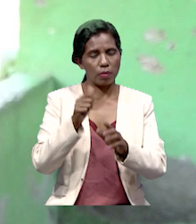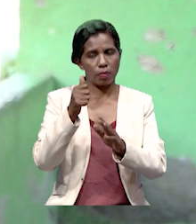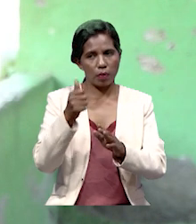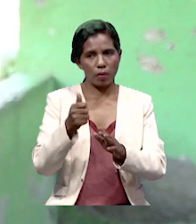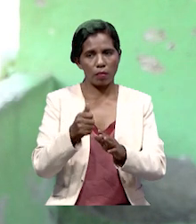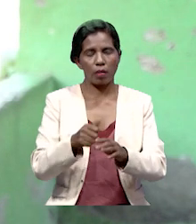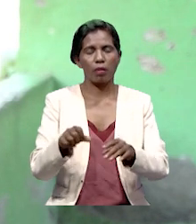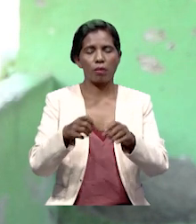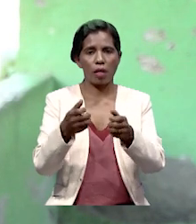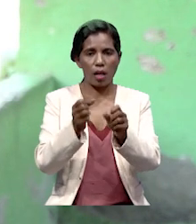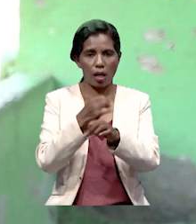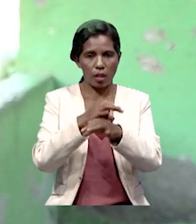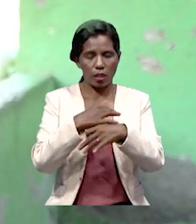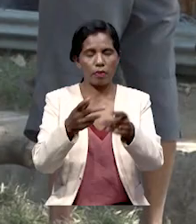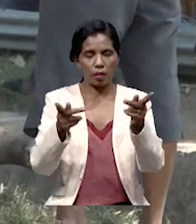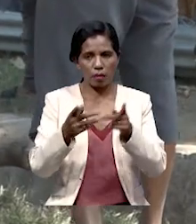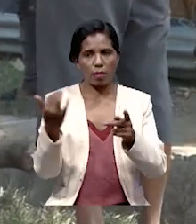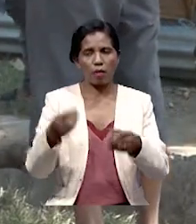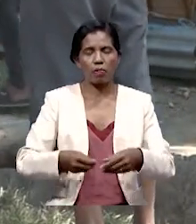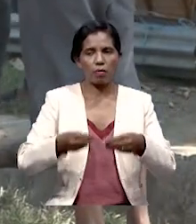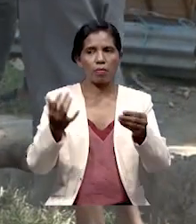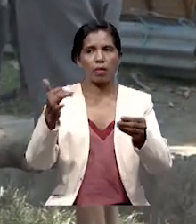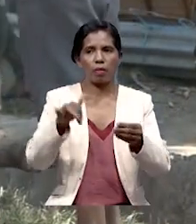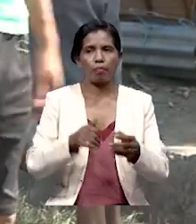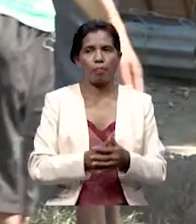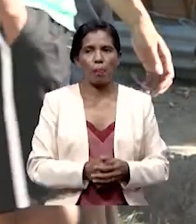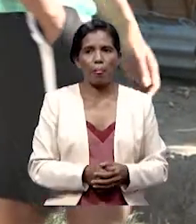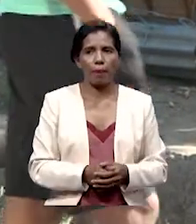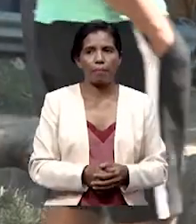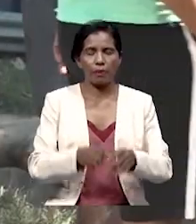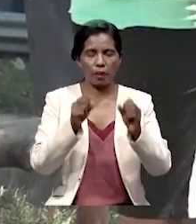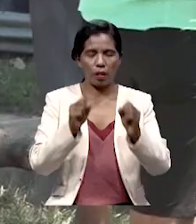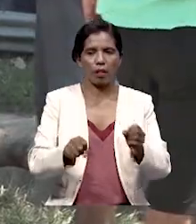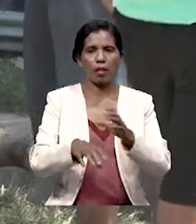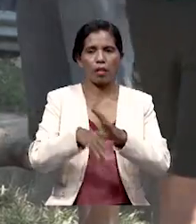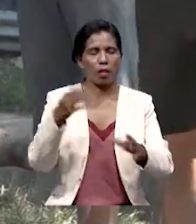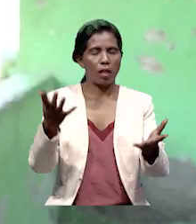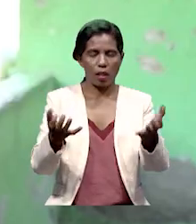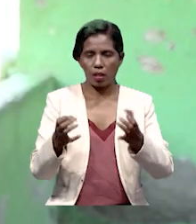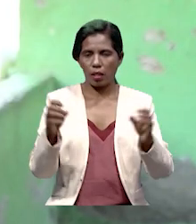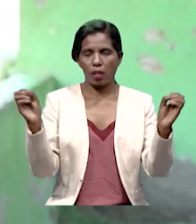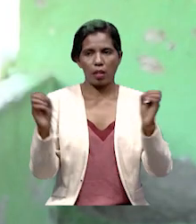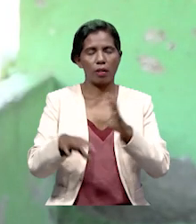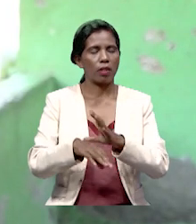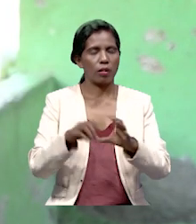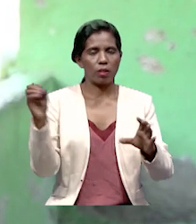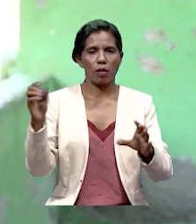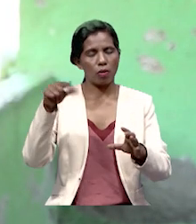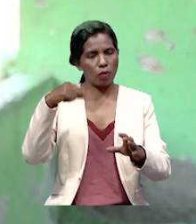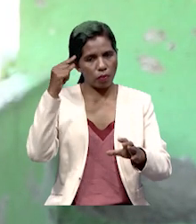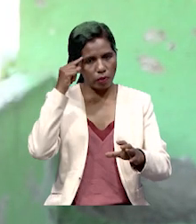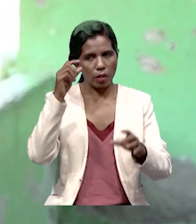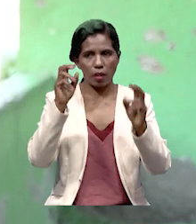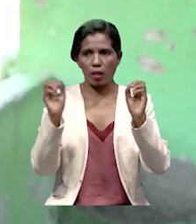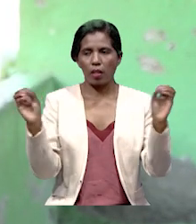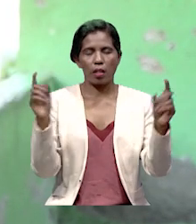ne ba ida nema hafu ba sira sing tenki hasai hakara kelakoi tenki sai governo